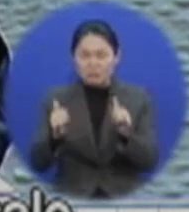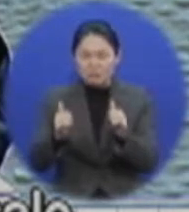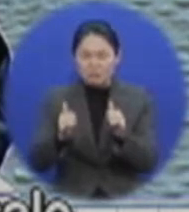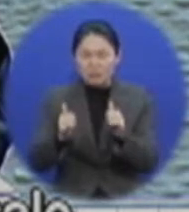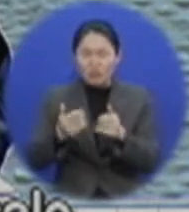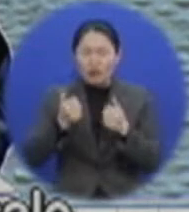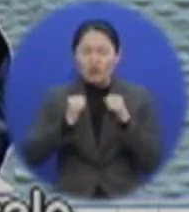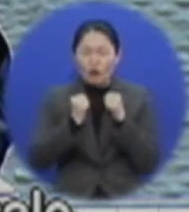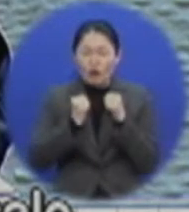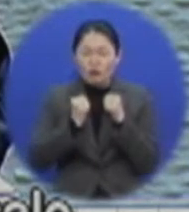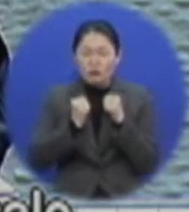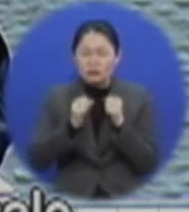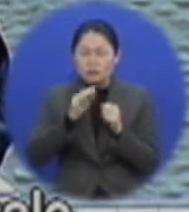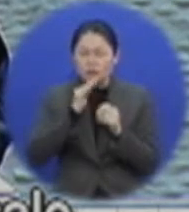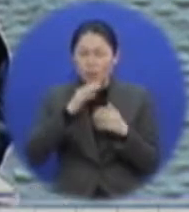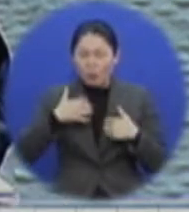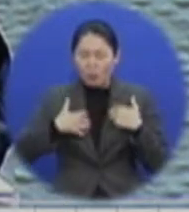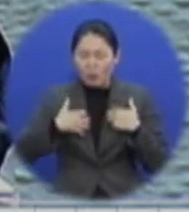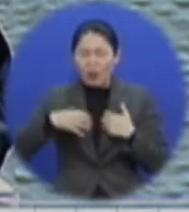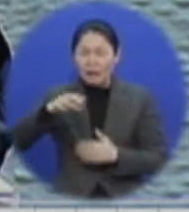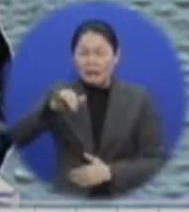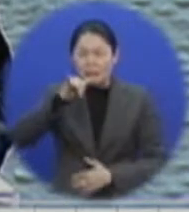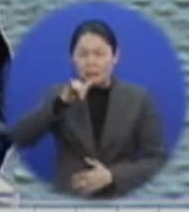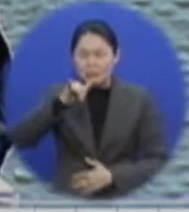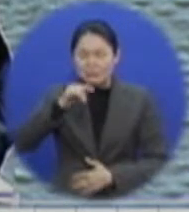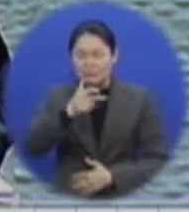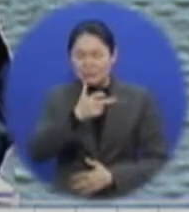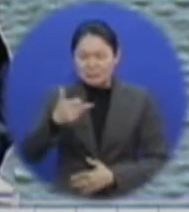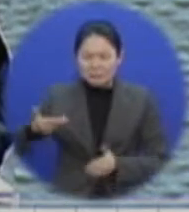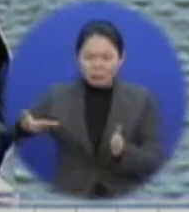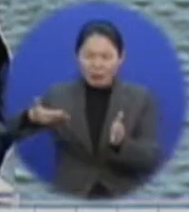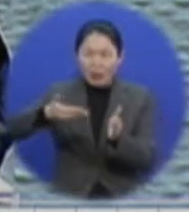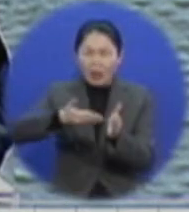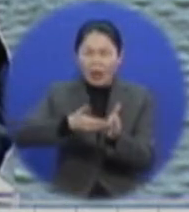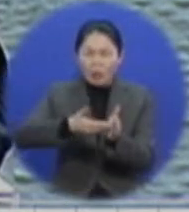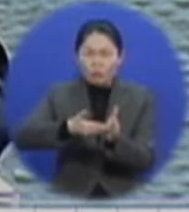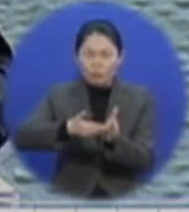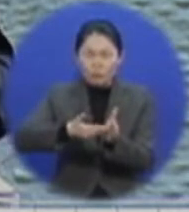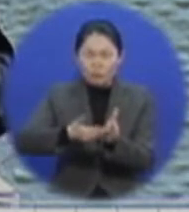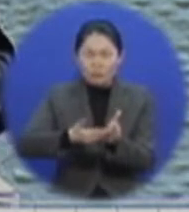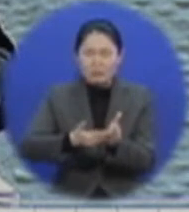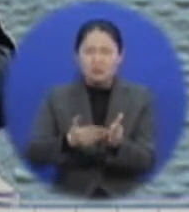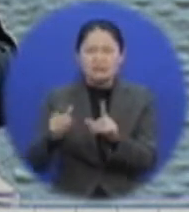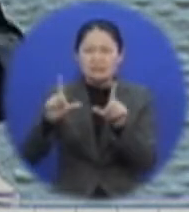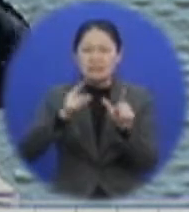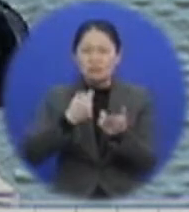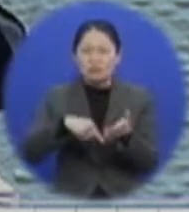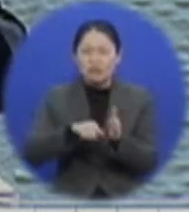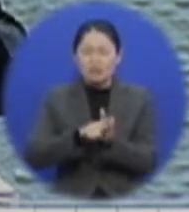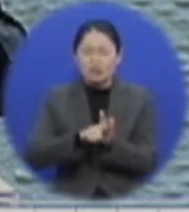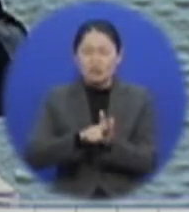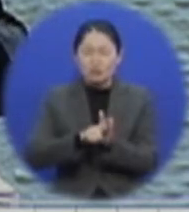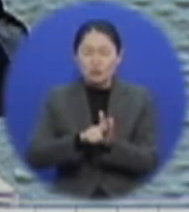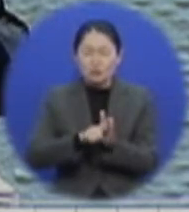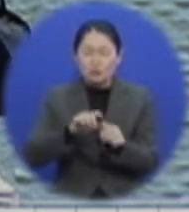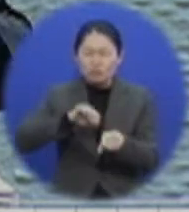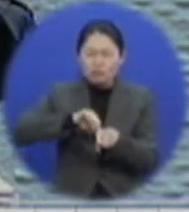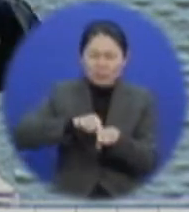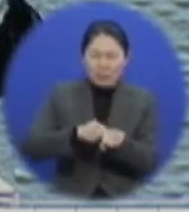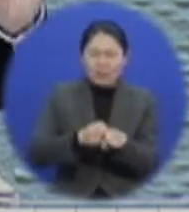보내려고 무리하게 항해 하기가 어려운 때가 됐는데도 모음을 했던